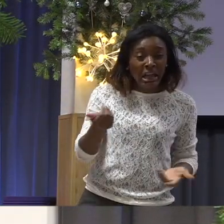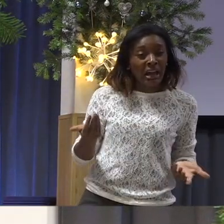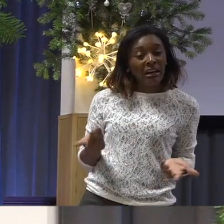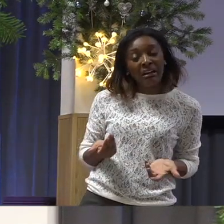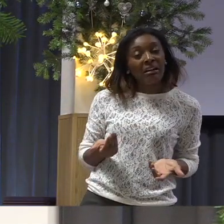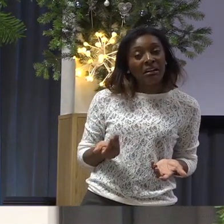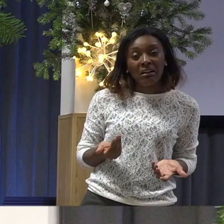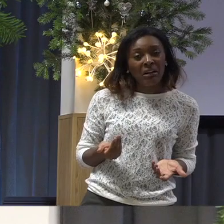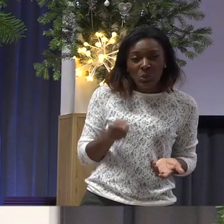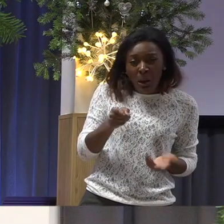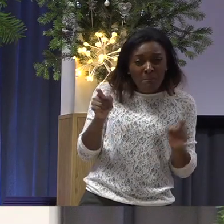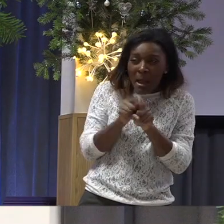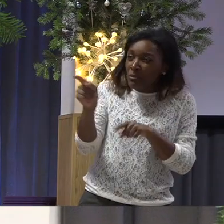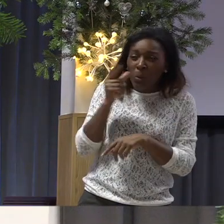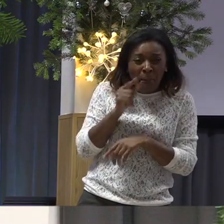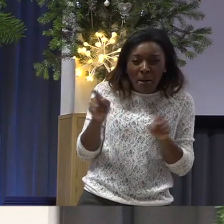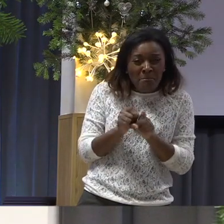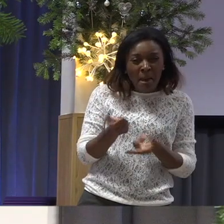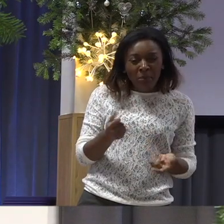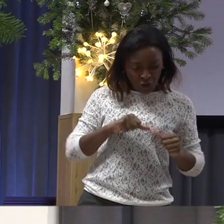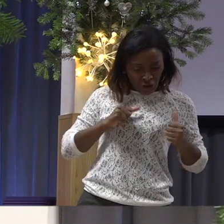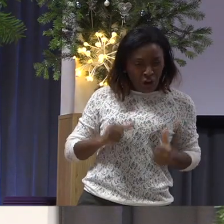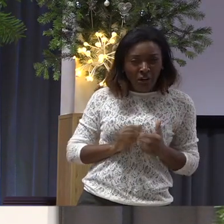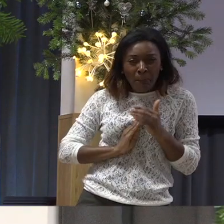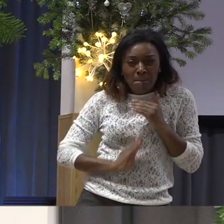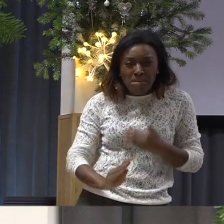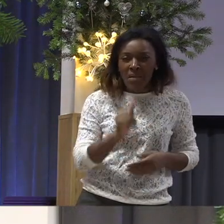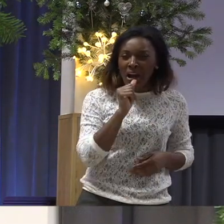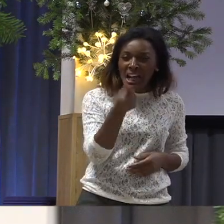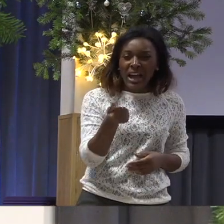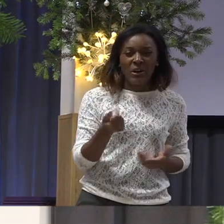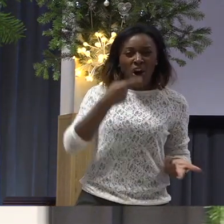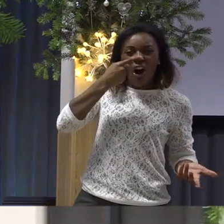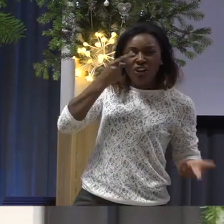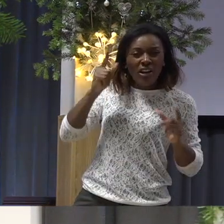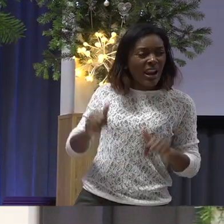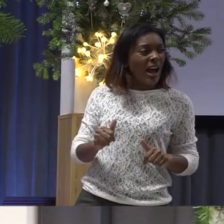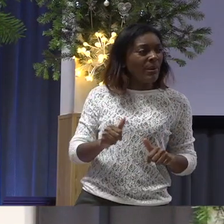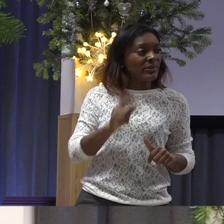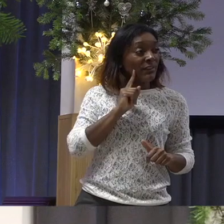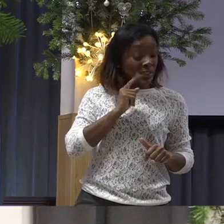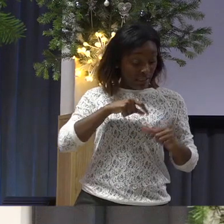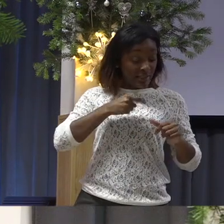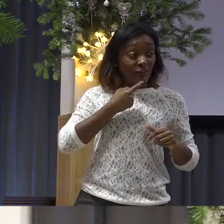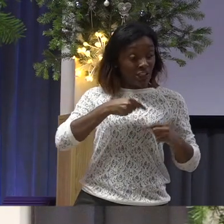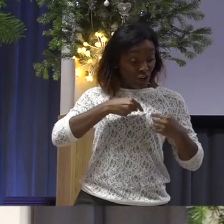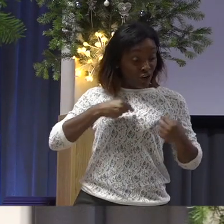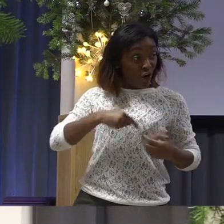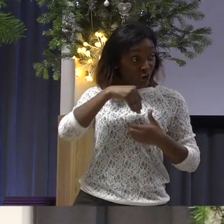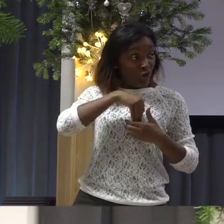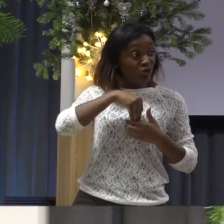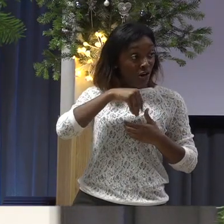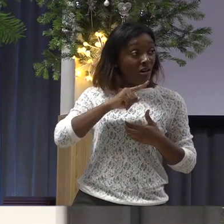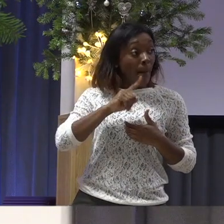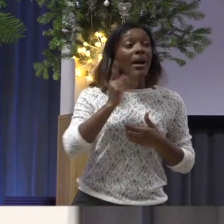cœur. Tout est question de cœur. Tout se passe dans le cœur, frères et sœurs. Ce n'est pas dans